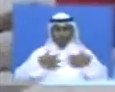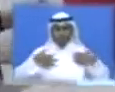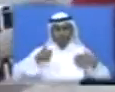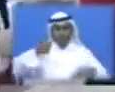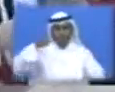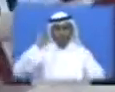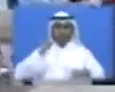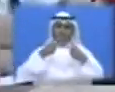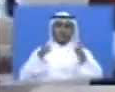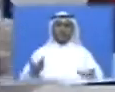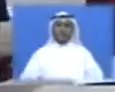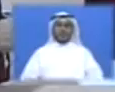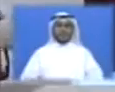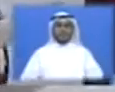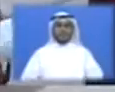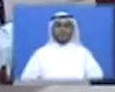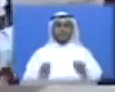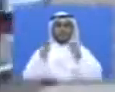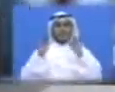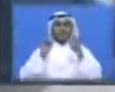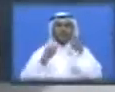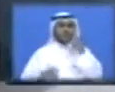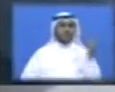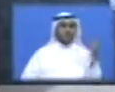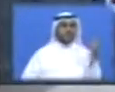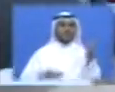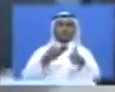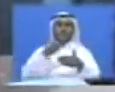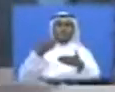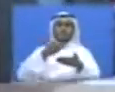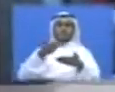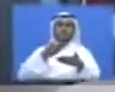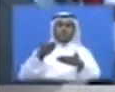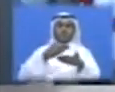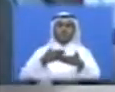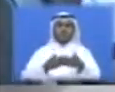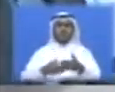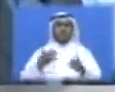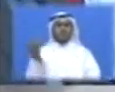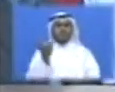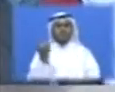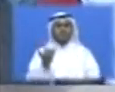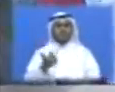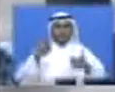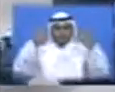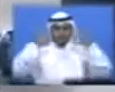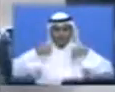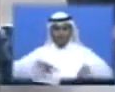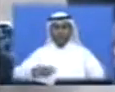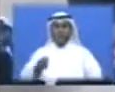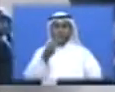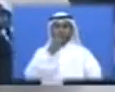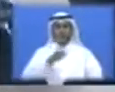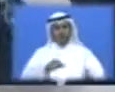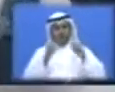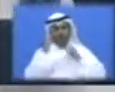تم خلالها الاستفادة من الحصول على الملابس والاحتياجات الخاصة بالعيد من كبريات المعارض الأردنية بالتنسيق